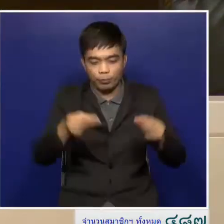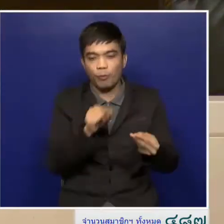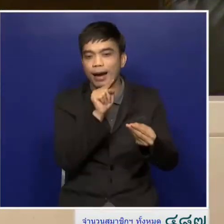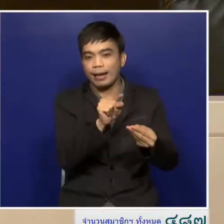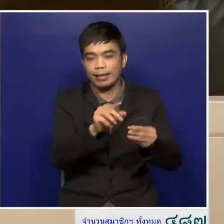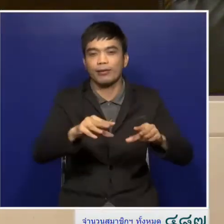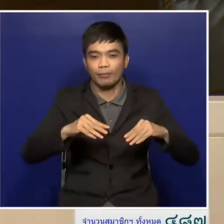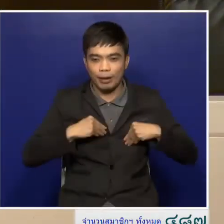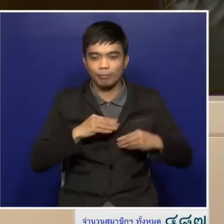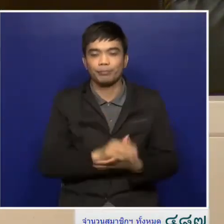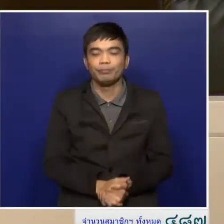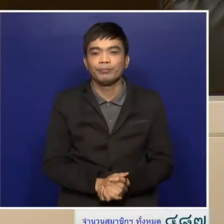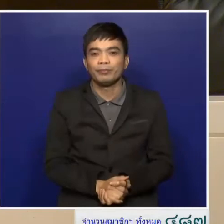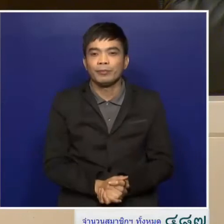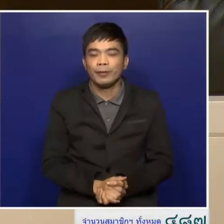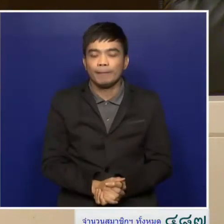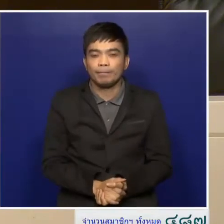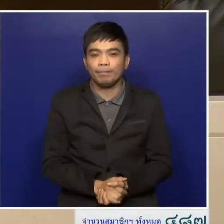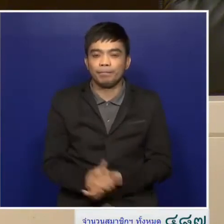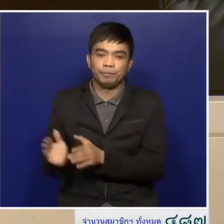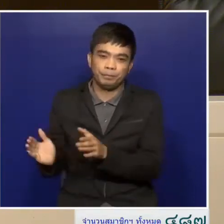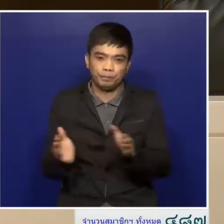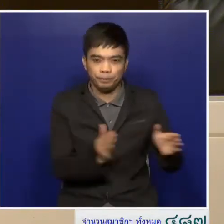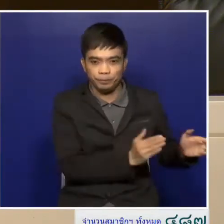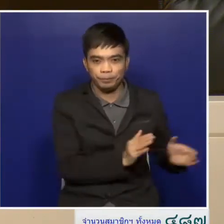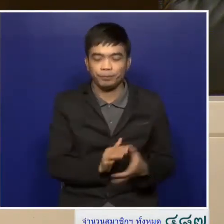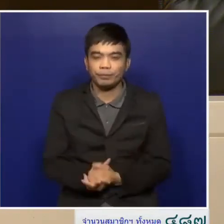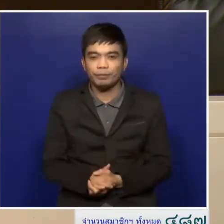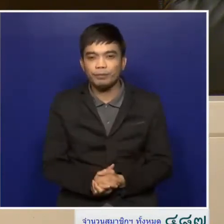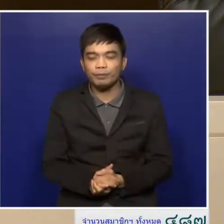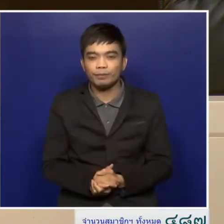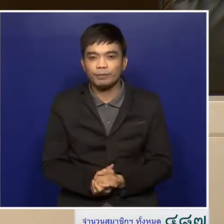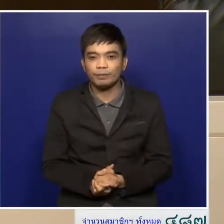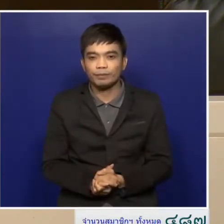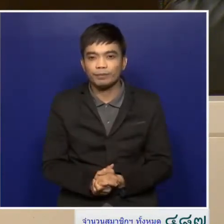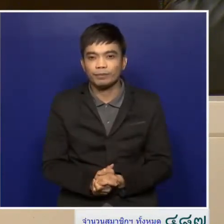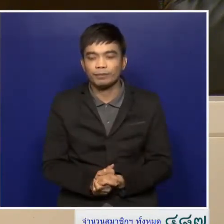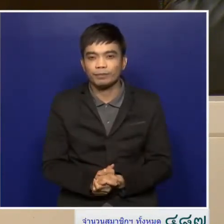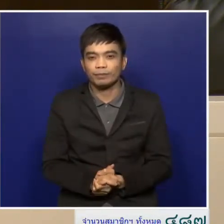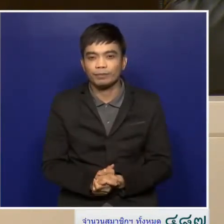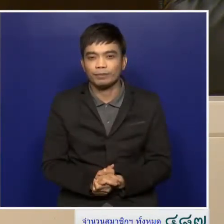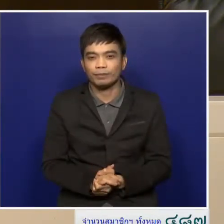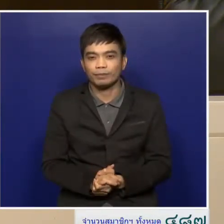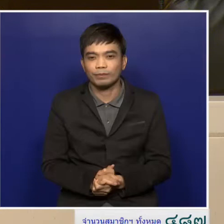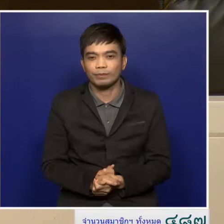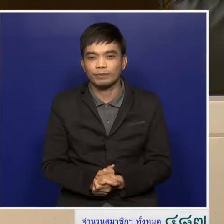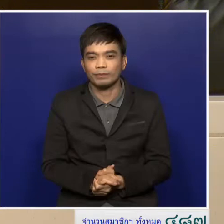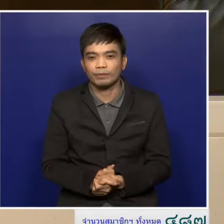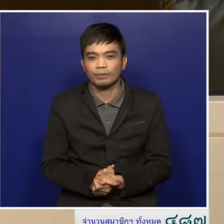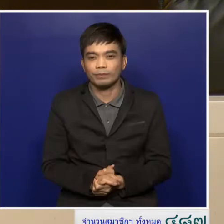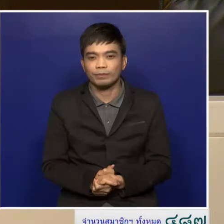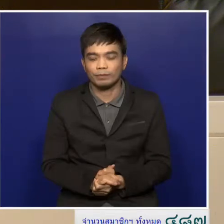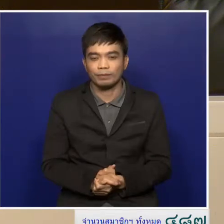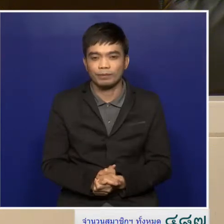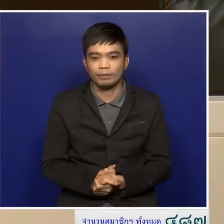ท่านสุขอ่ะนอกครับเกินครับจะตามด้วยท่านประสิทธิ์